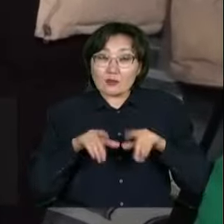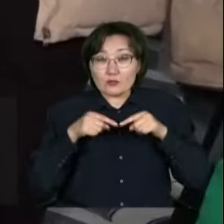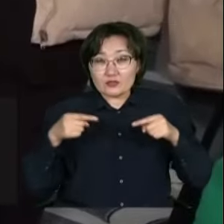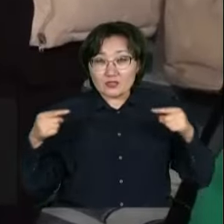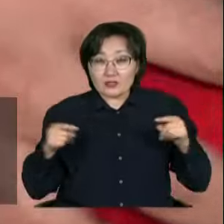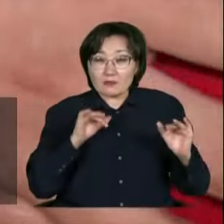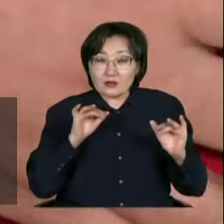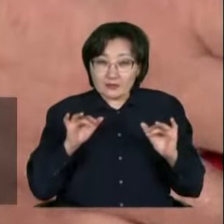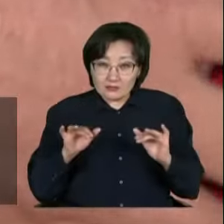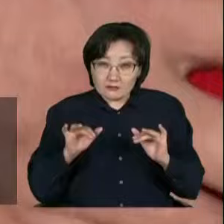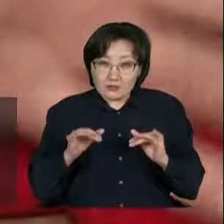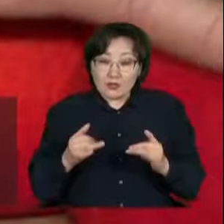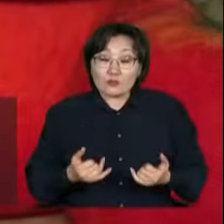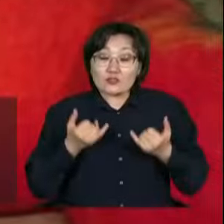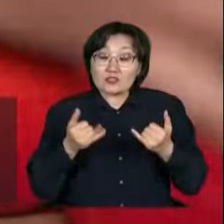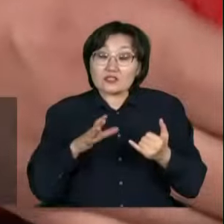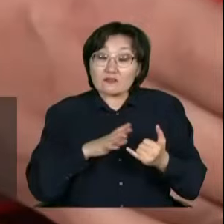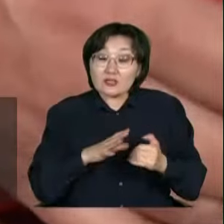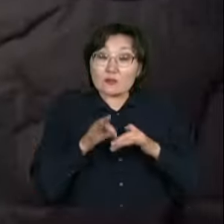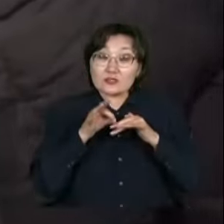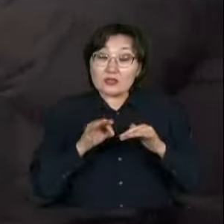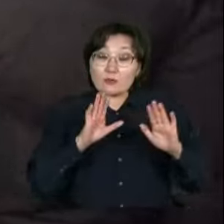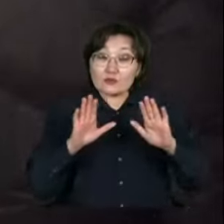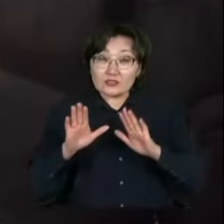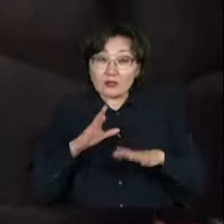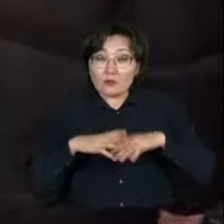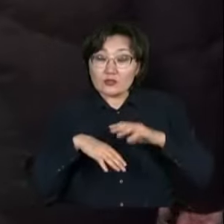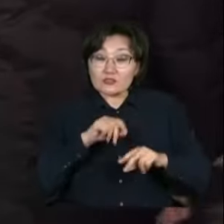прочими мероприятиями. Для гостей были организованы выставки